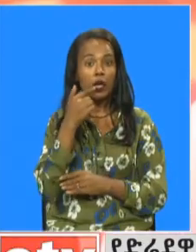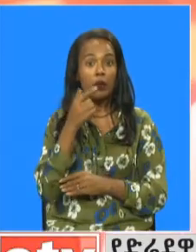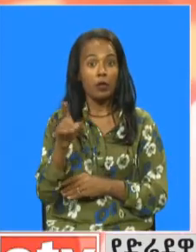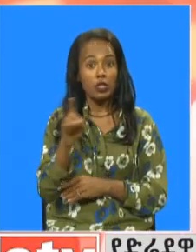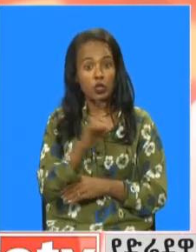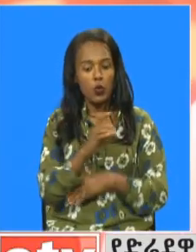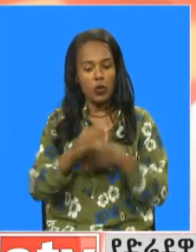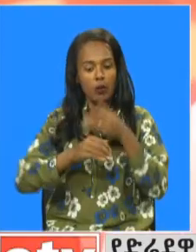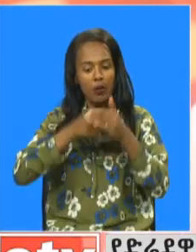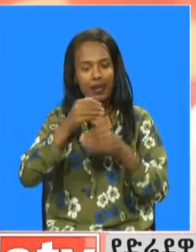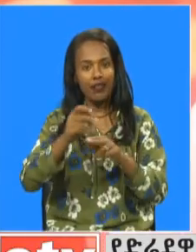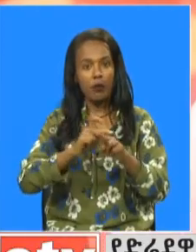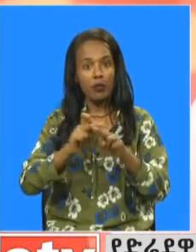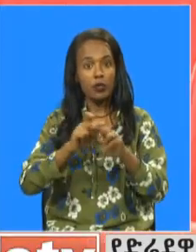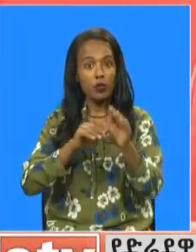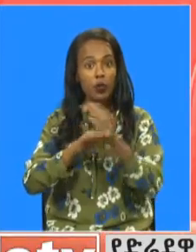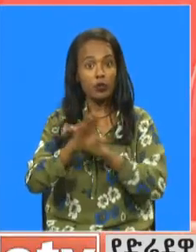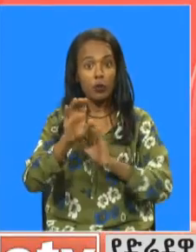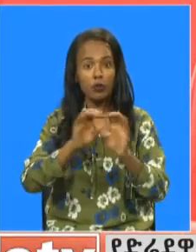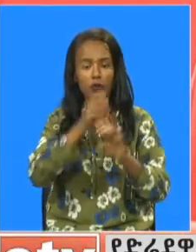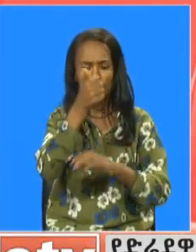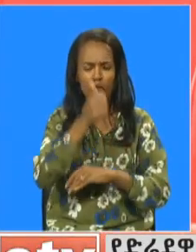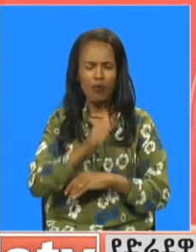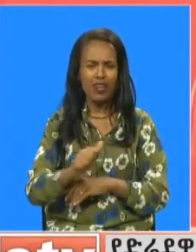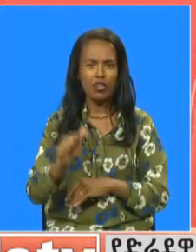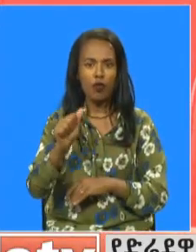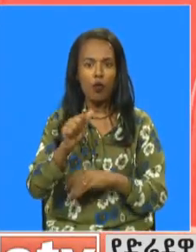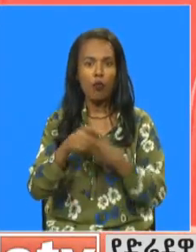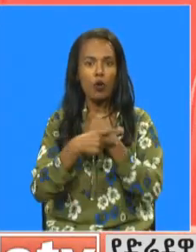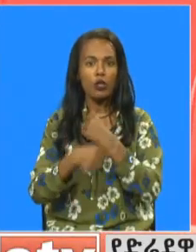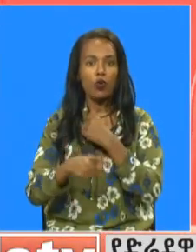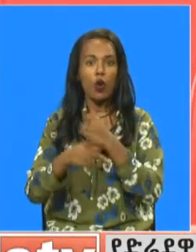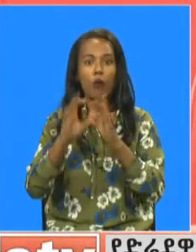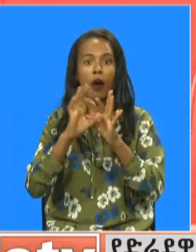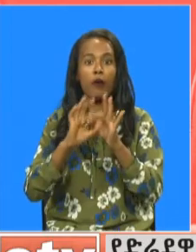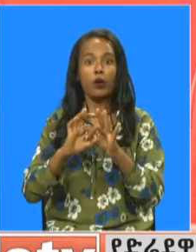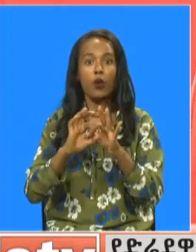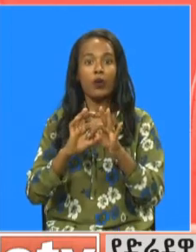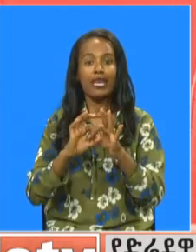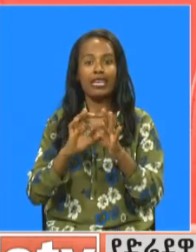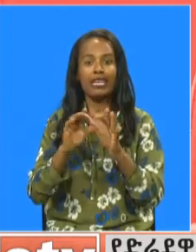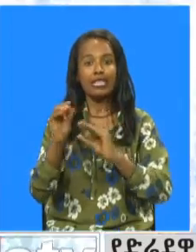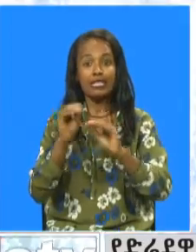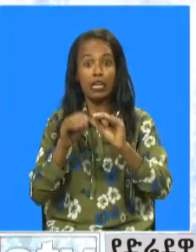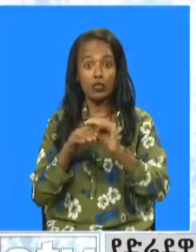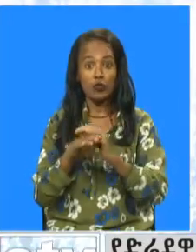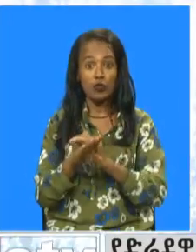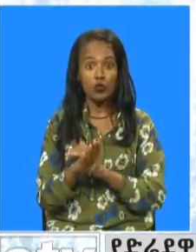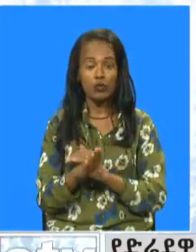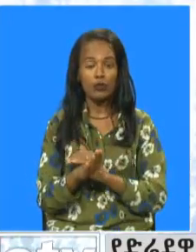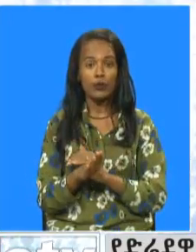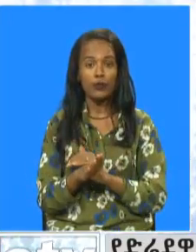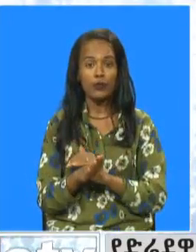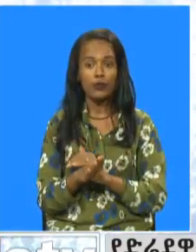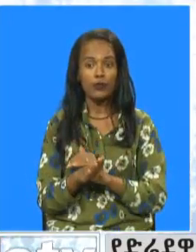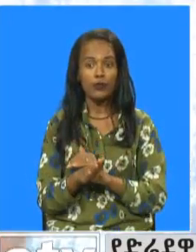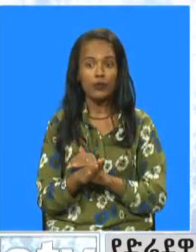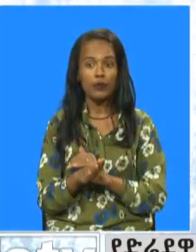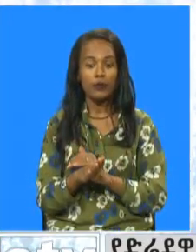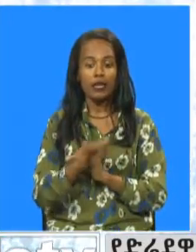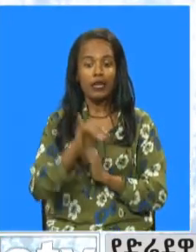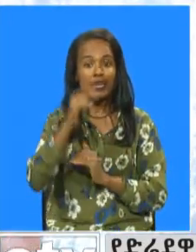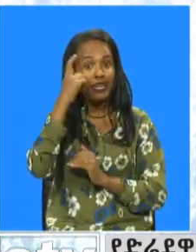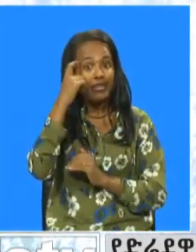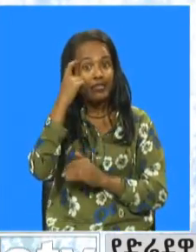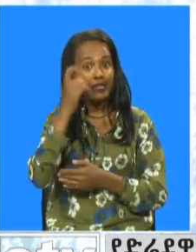ስለሆነ በቀጣይ በድሬዳዋ ውስጥ በሚደረጉት ማንኛውም ፖለቲካዊ፣ ማህበራዊ፣ ኢኮኖሚያዊ እንቅስቃሴዎች ውስጥ እንደ